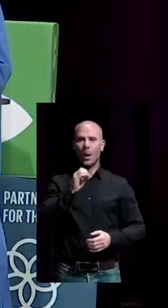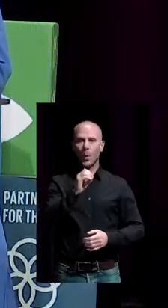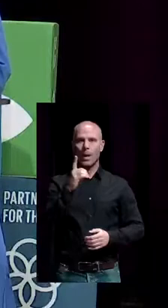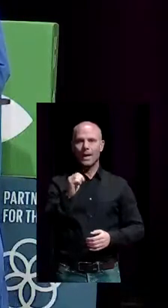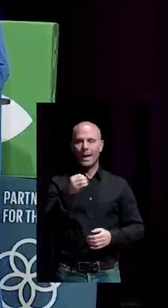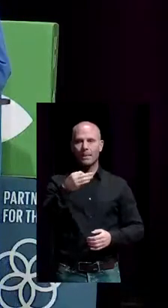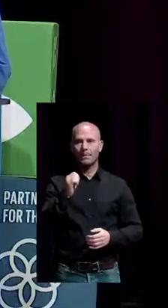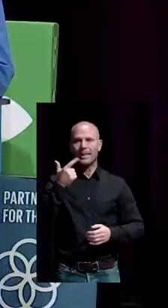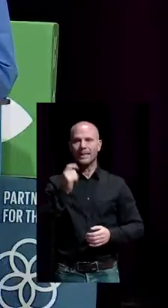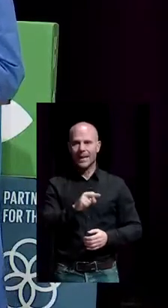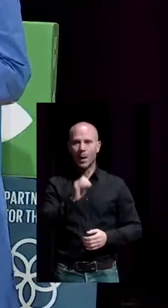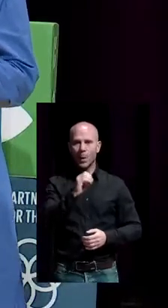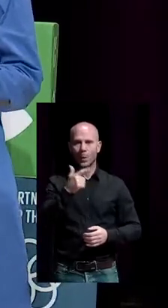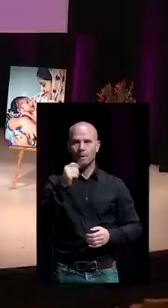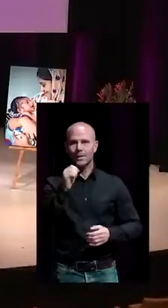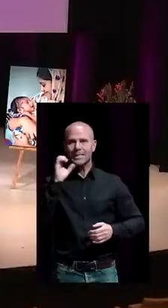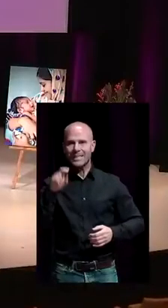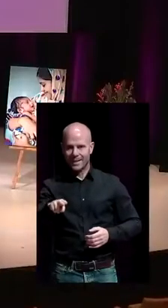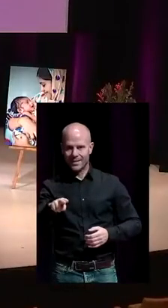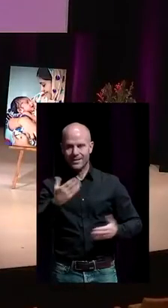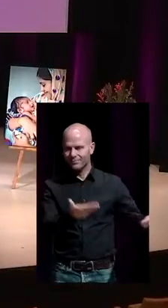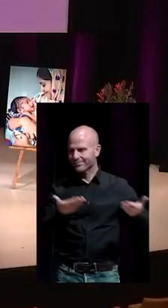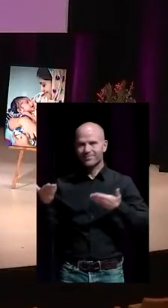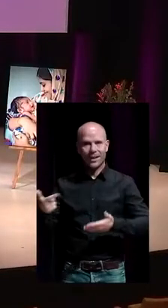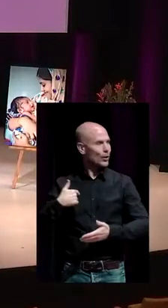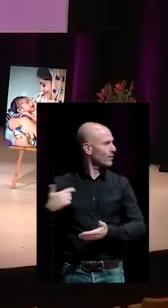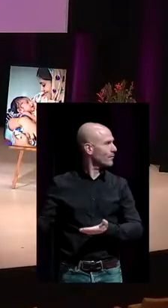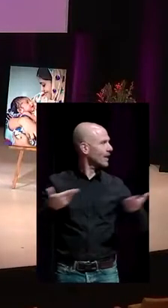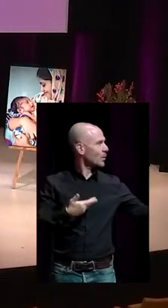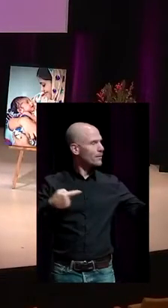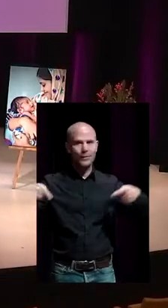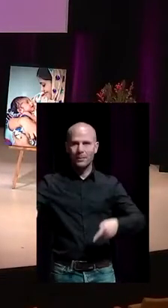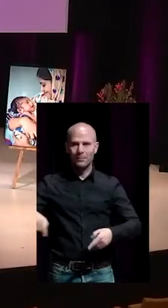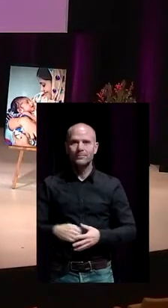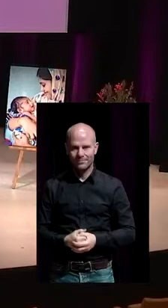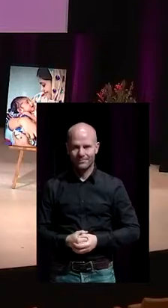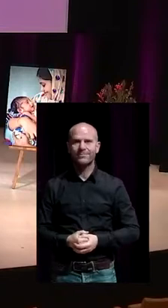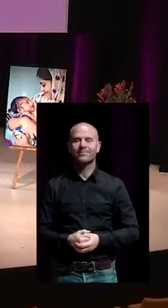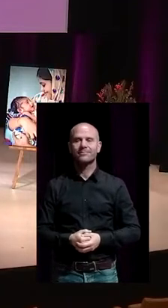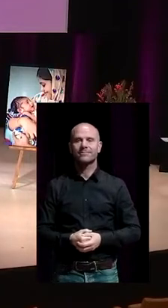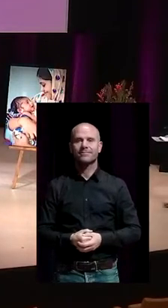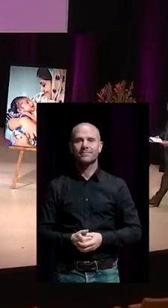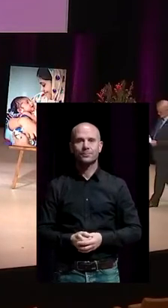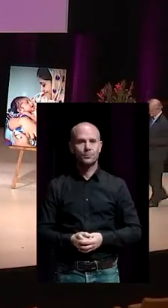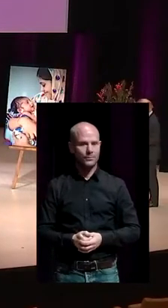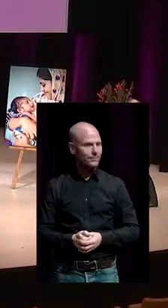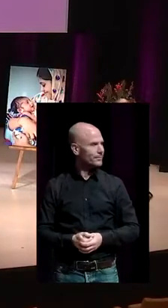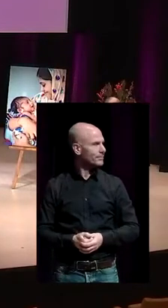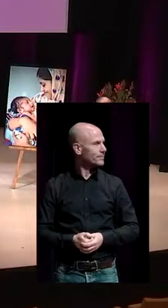Petter Ottesen upp på scenen. Jag lämnar över ordet till dig. Varmt välkommen.